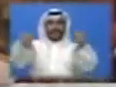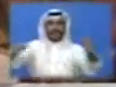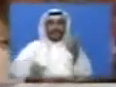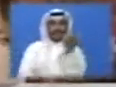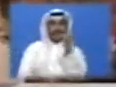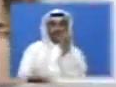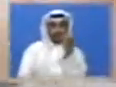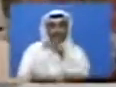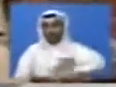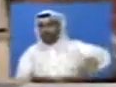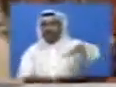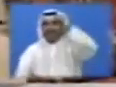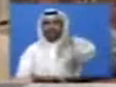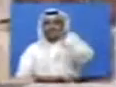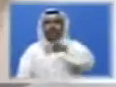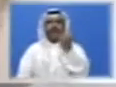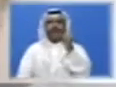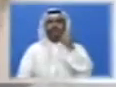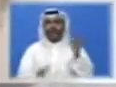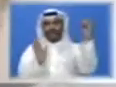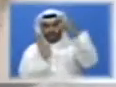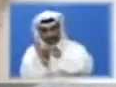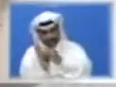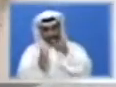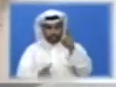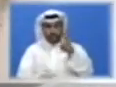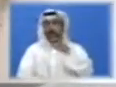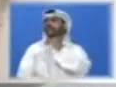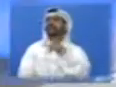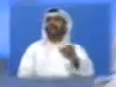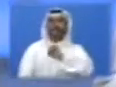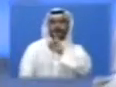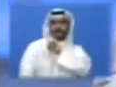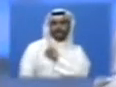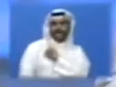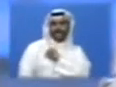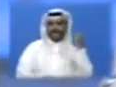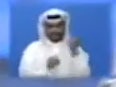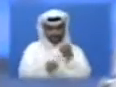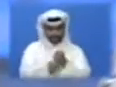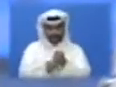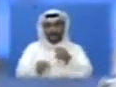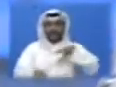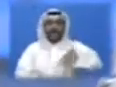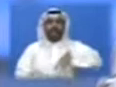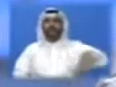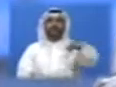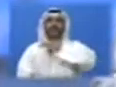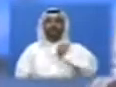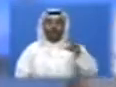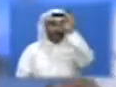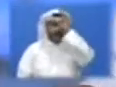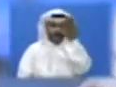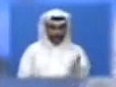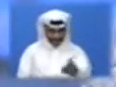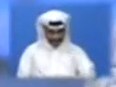سيتم تطبيقها في دول المجلس، وتشمل قطاعات عريضة من العاملين المدنيين في مختلف الأجهزة